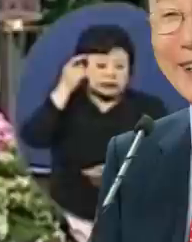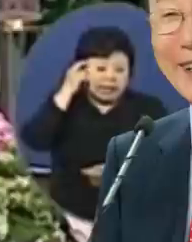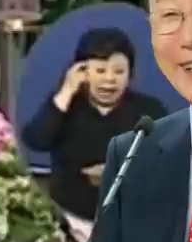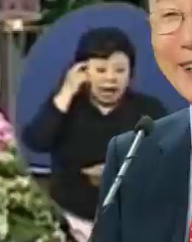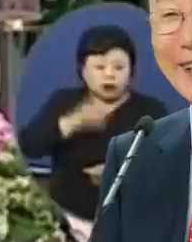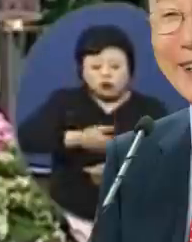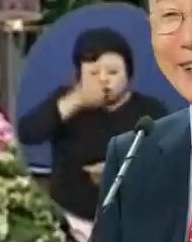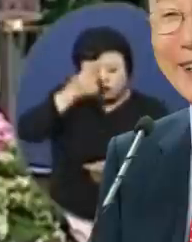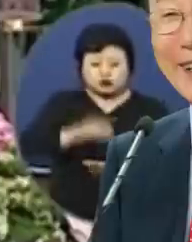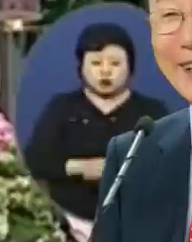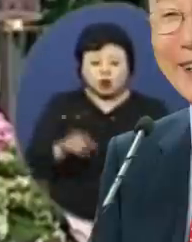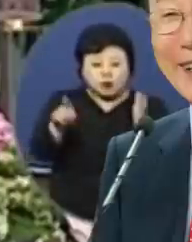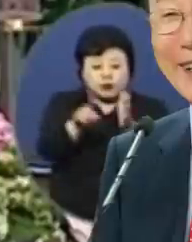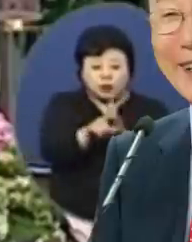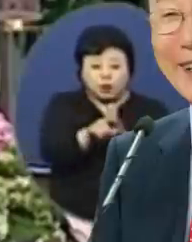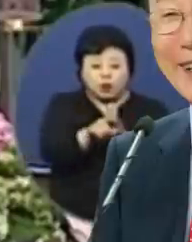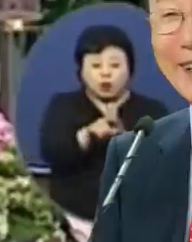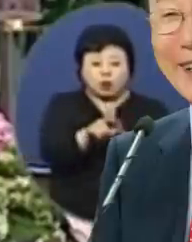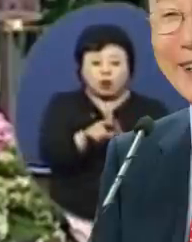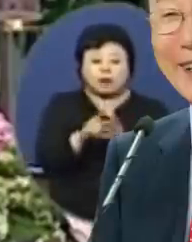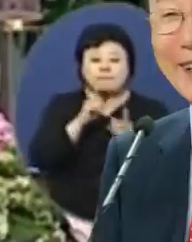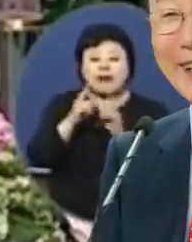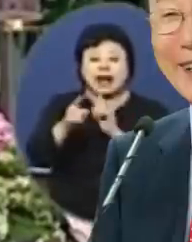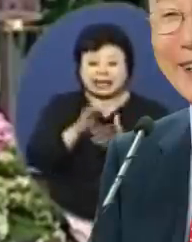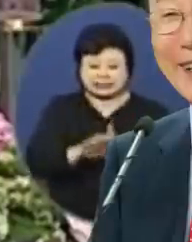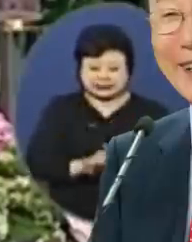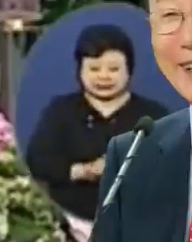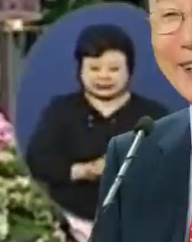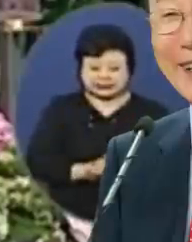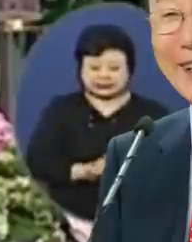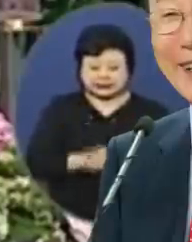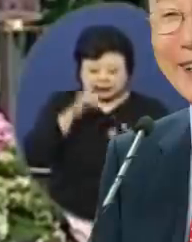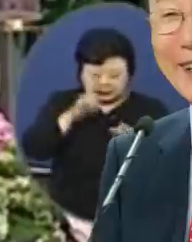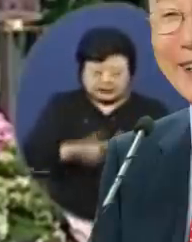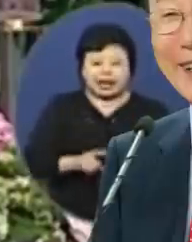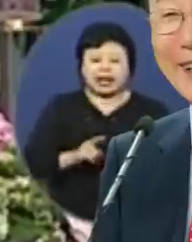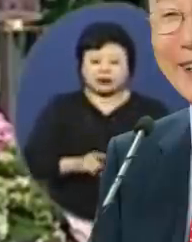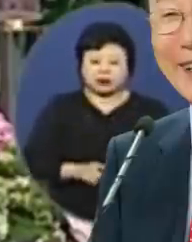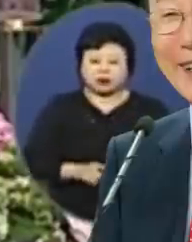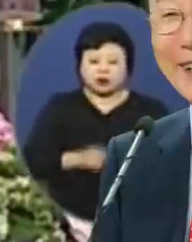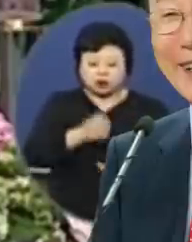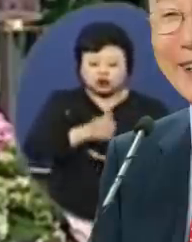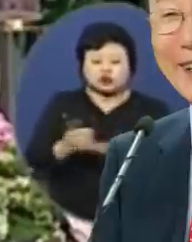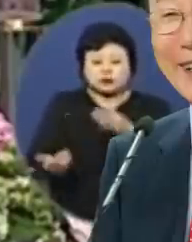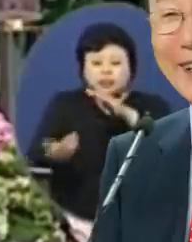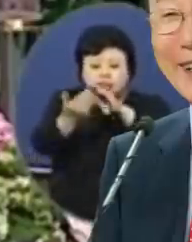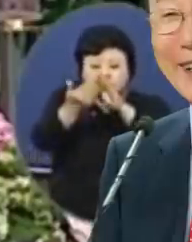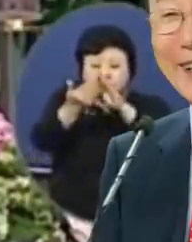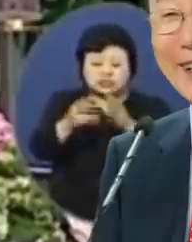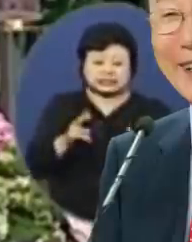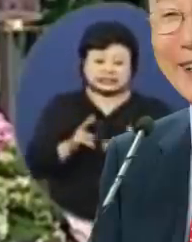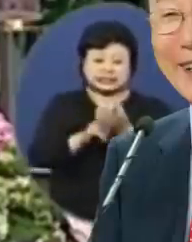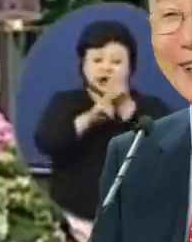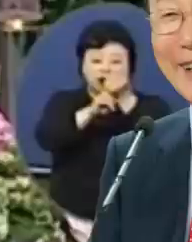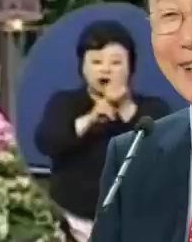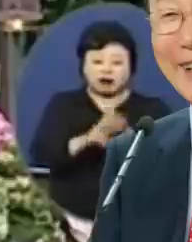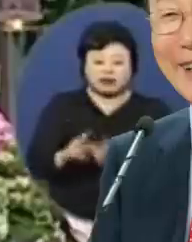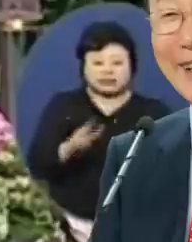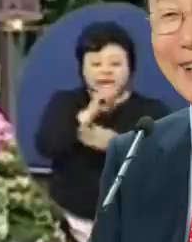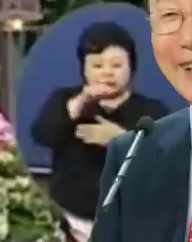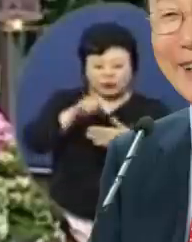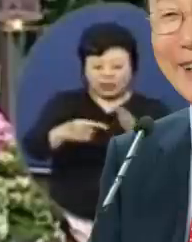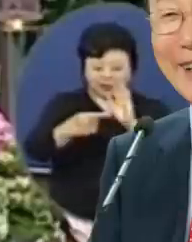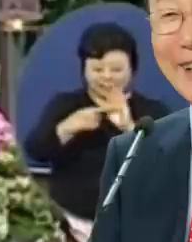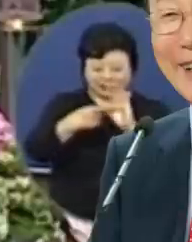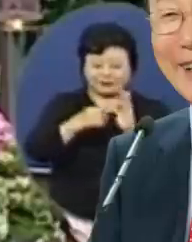생각하고 꿈꾸고 믿고 말하고, 그러면 그 십자가에서 주님이 이루어 놓으신 모든 기적이 여러분 생활 속에